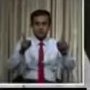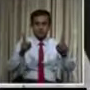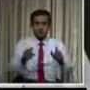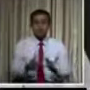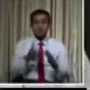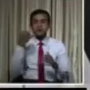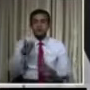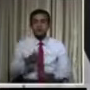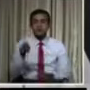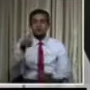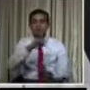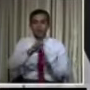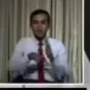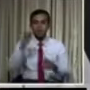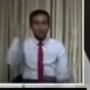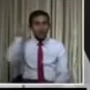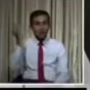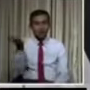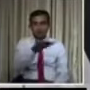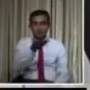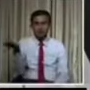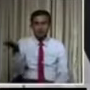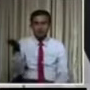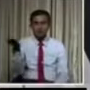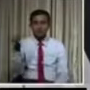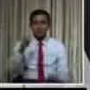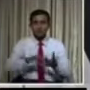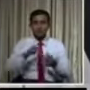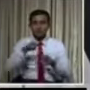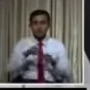නිවටය කවුද කියලා රටේ ජනතාවගෙන් අහන්න හරි බොහොම ස්තුතියි මේ සරත්ද කියලා අනුමාදෙන මැතිමා